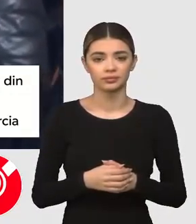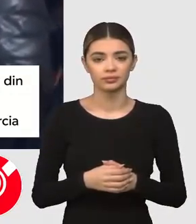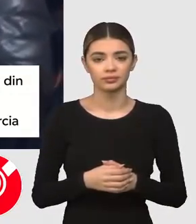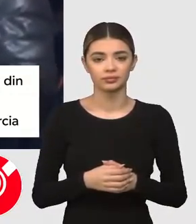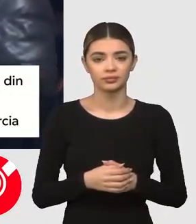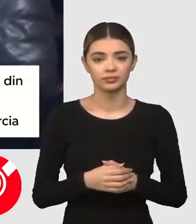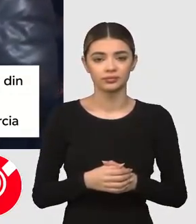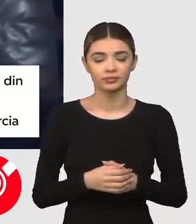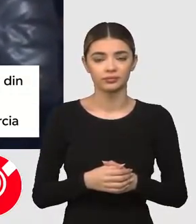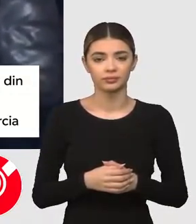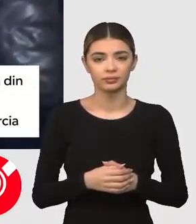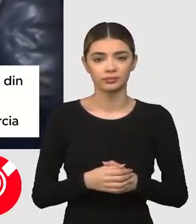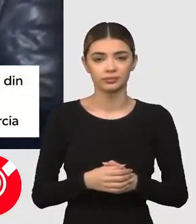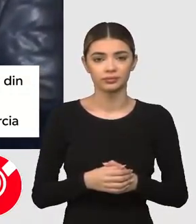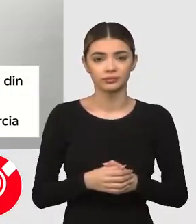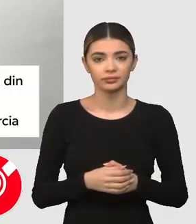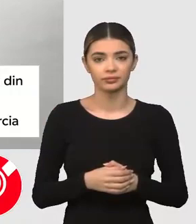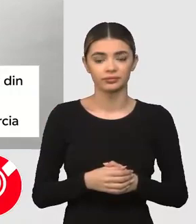dumneavoastră.